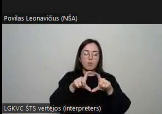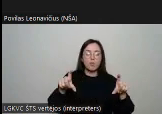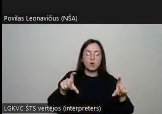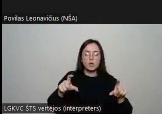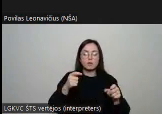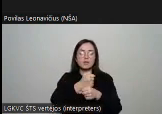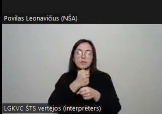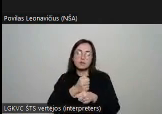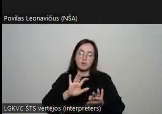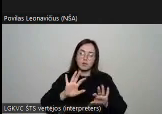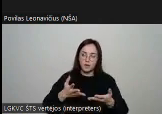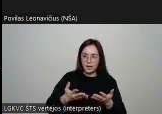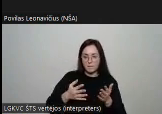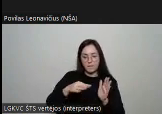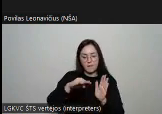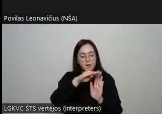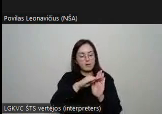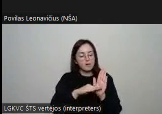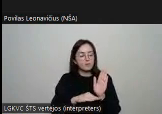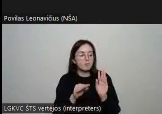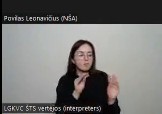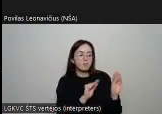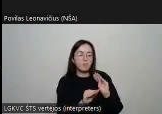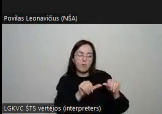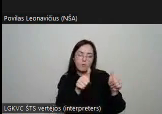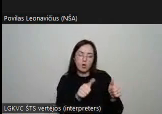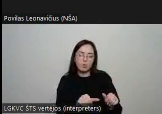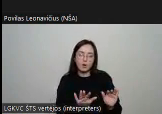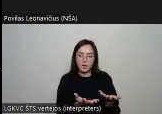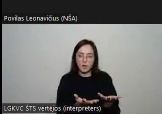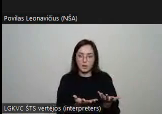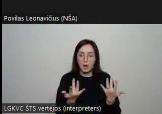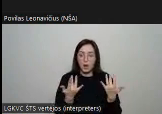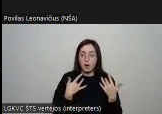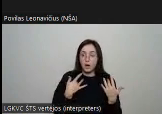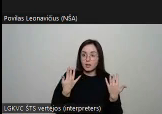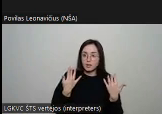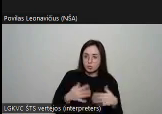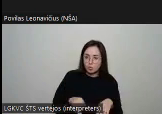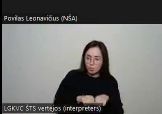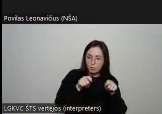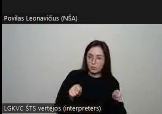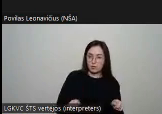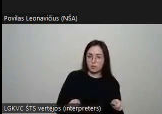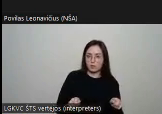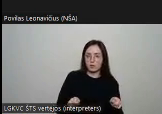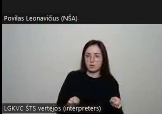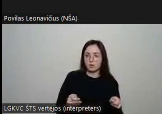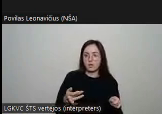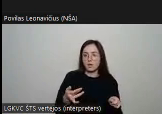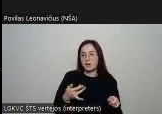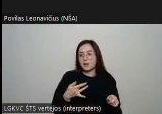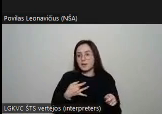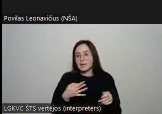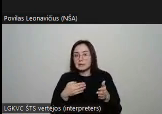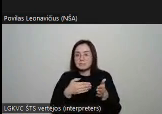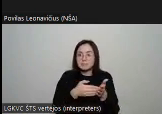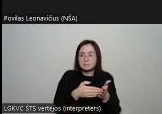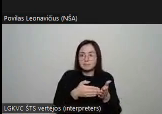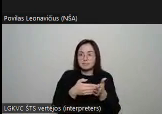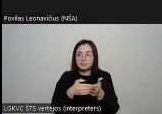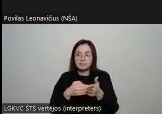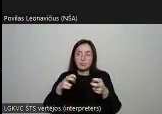planuodami programą. Ugdymo turinį gal jūs jau pradėjote, gal netaip sekasi, kaip planavote,